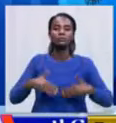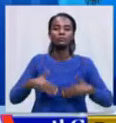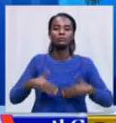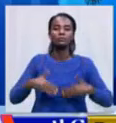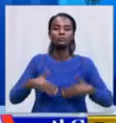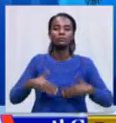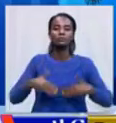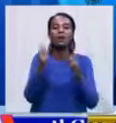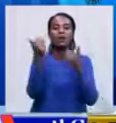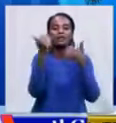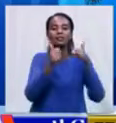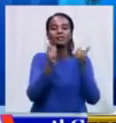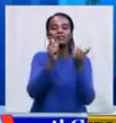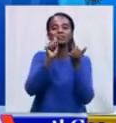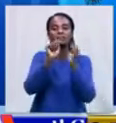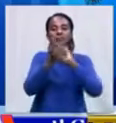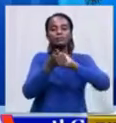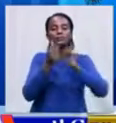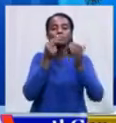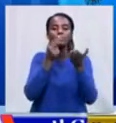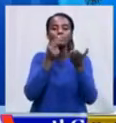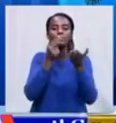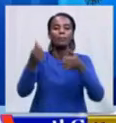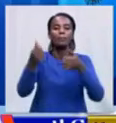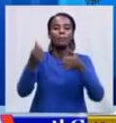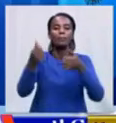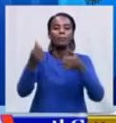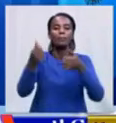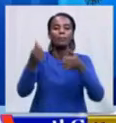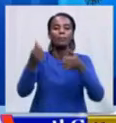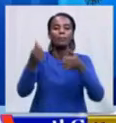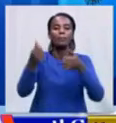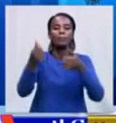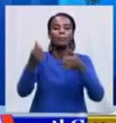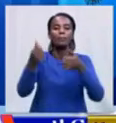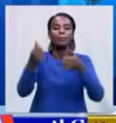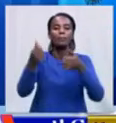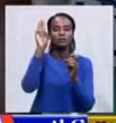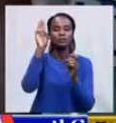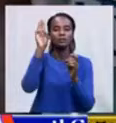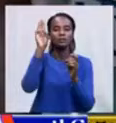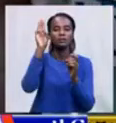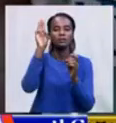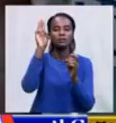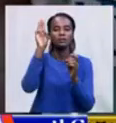ለአየር ንብረት ለውጥ በጎ አስተዋጽኦ ስለማበረከቱም እየተነገረ ነው የሚገኘው። ሲታይ ደበበ።